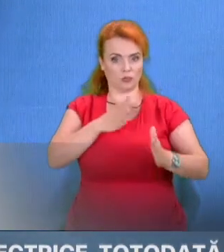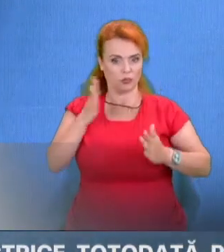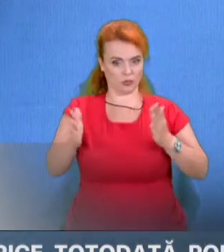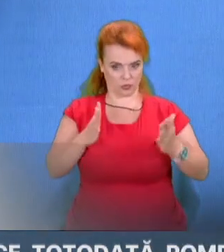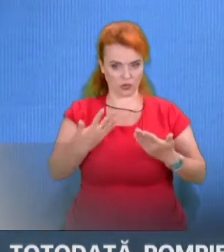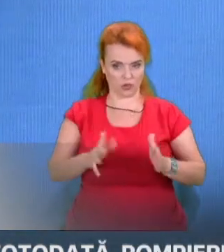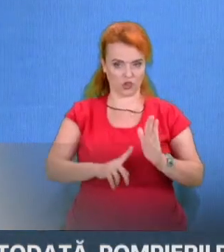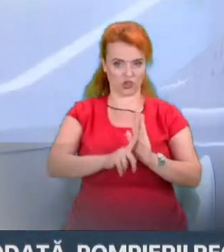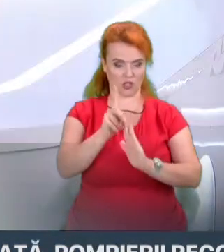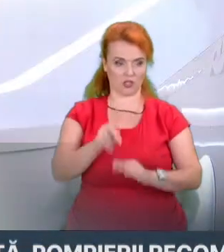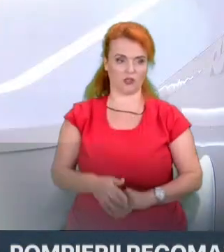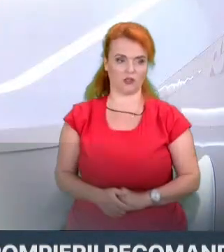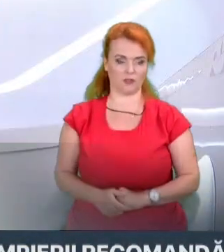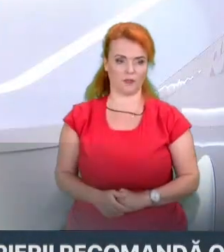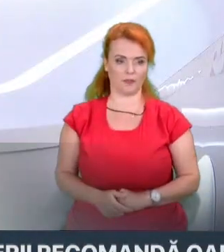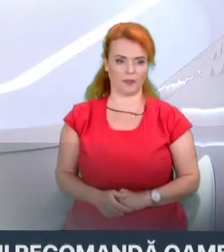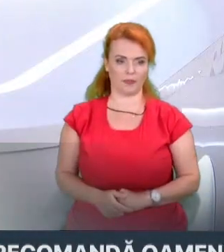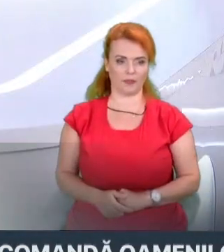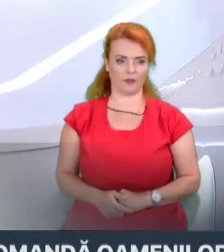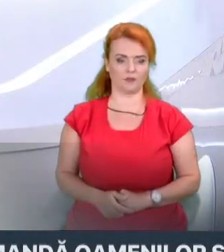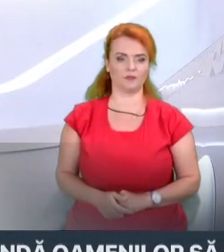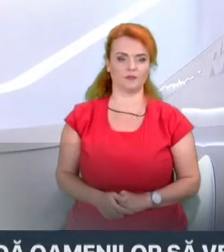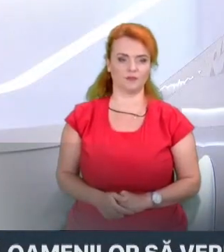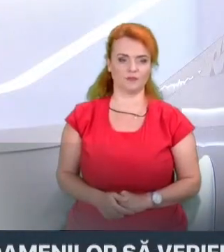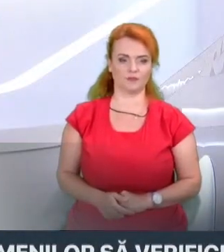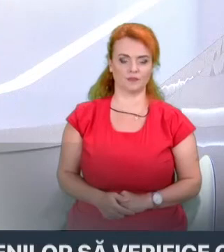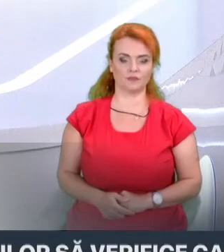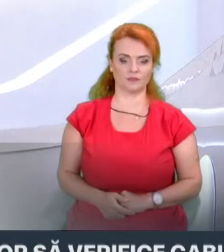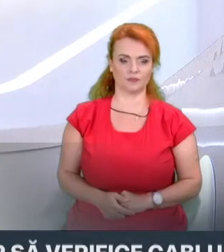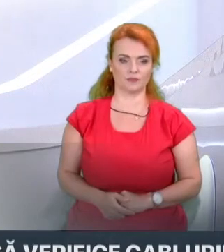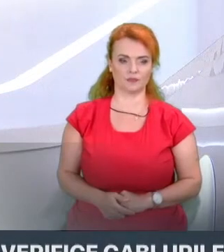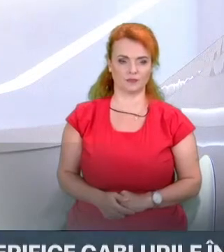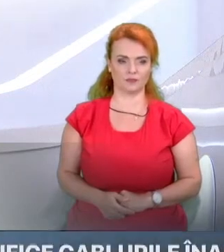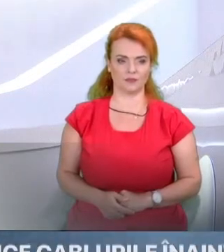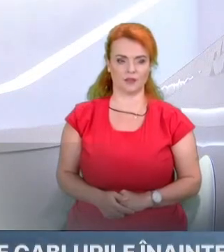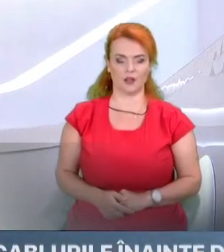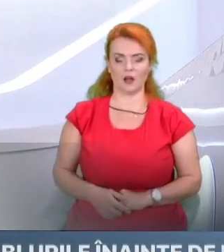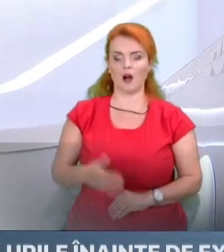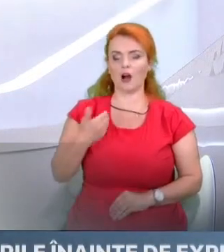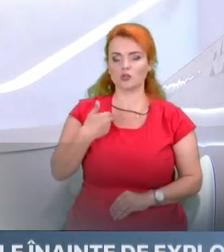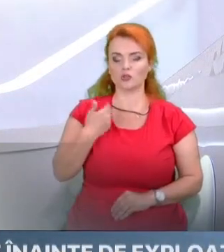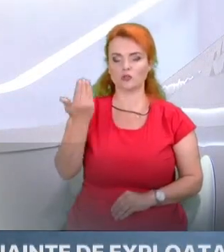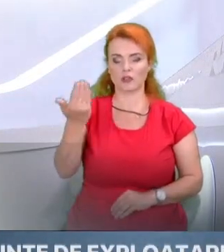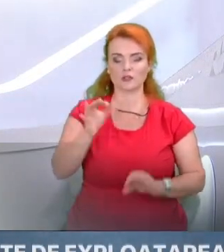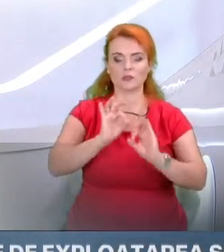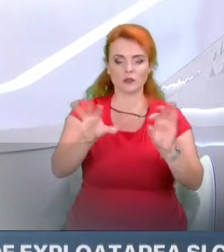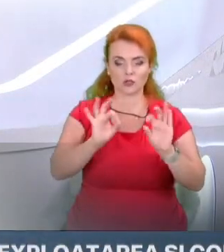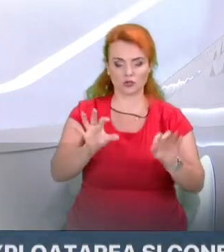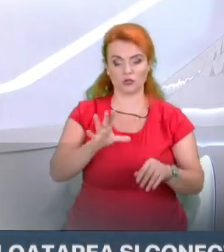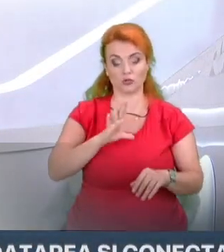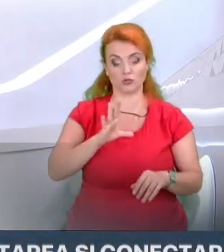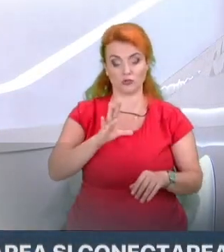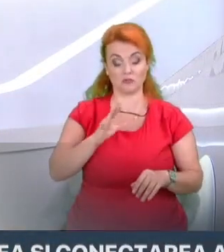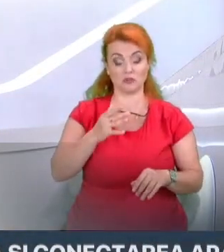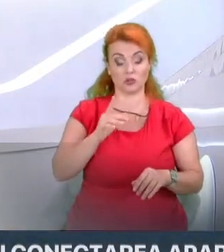foarte des pe stradă mame care acoperă căruțul cu un soi de stofă.